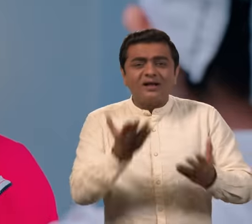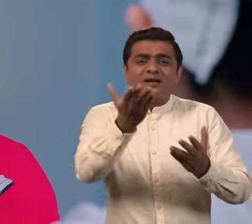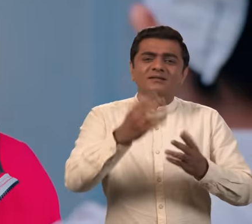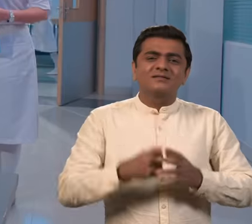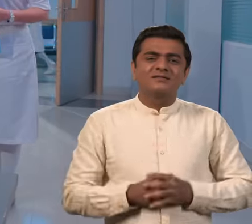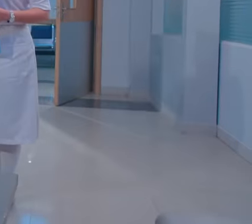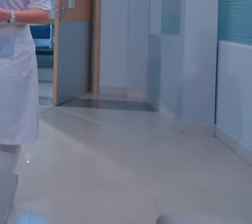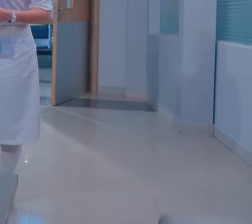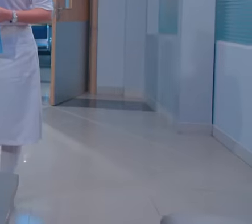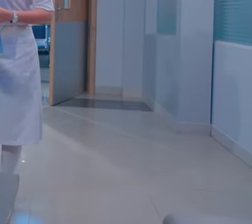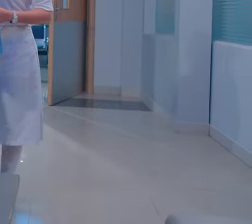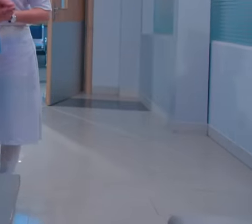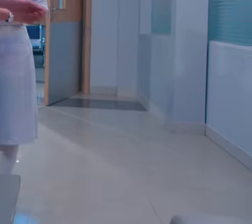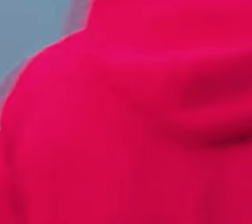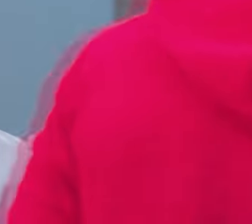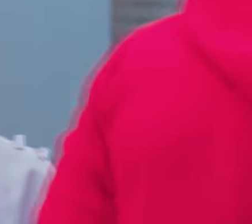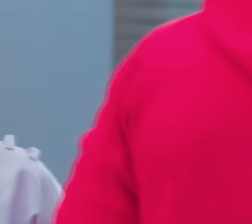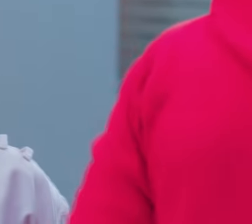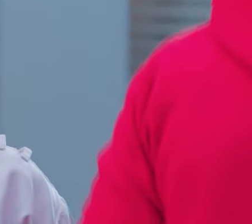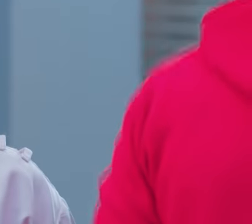गई होंगी आप।